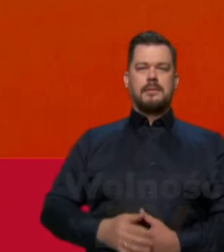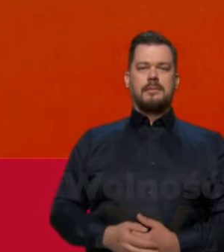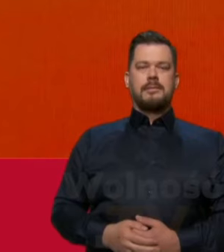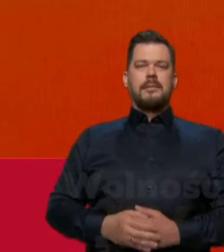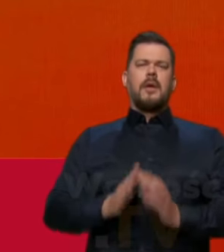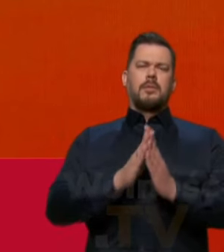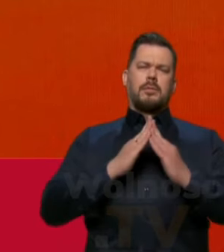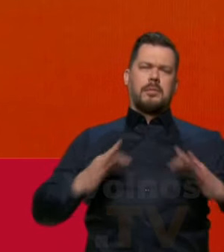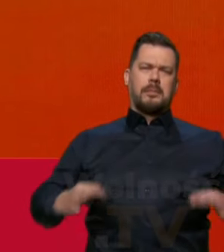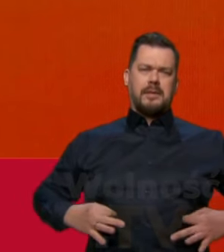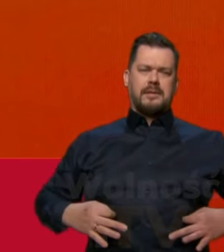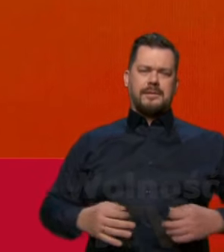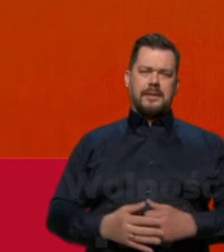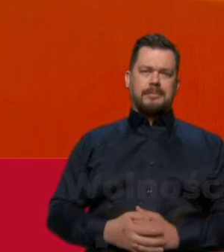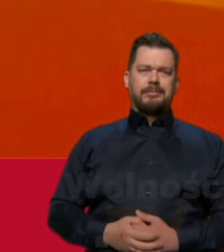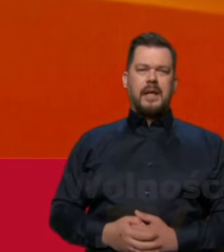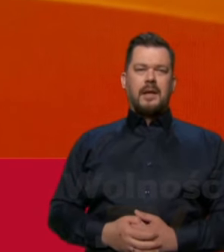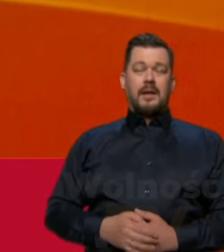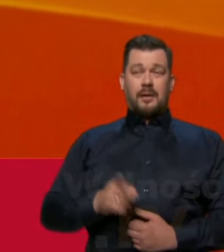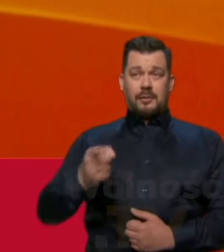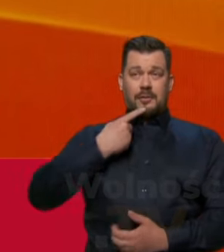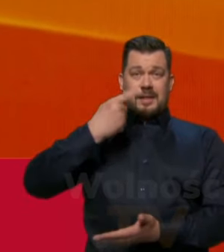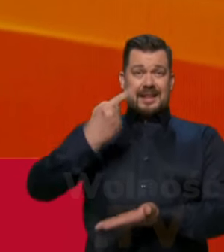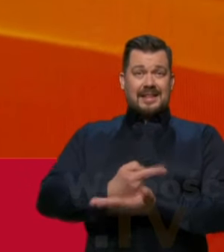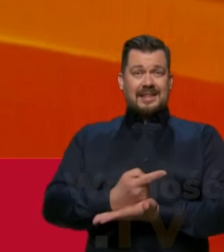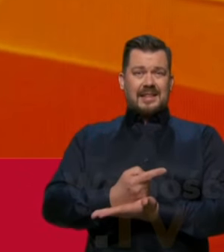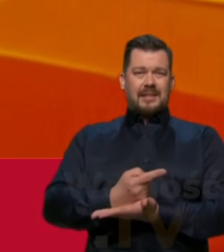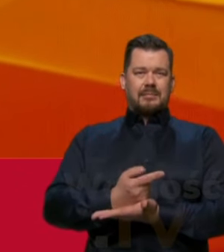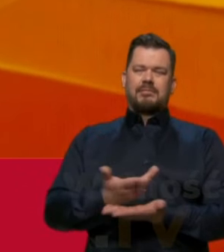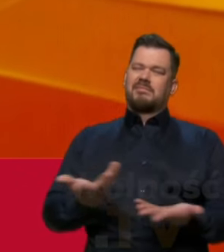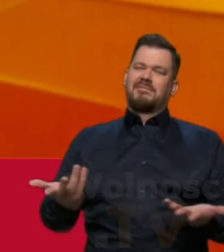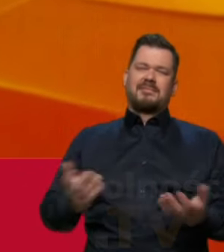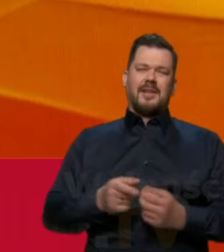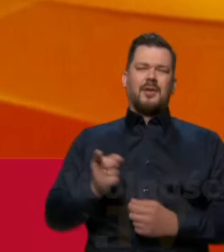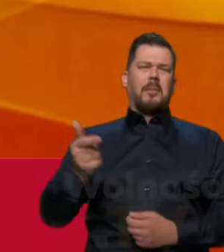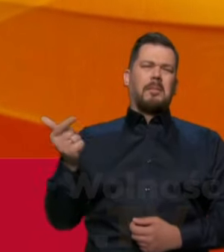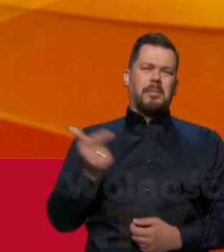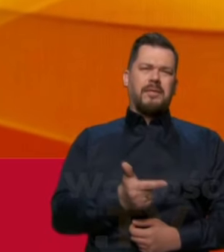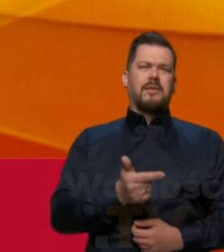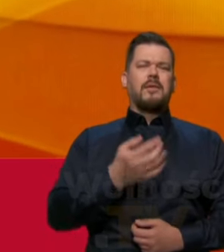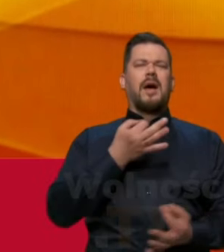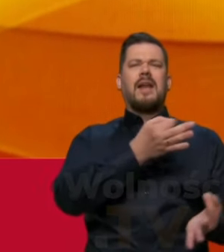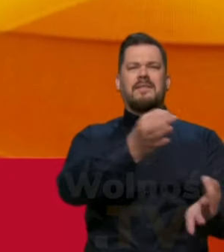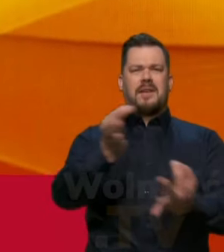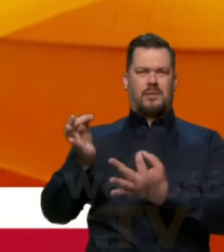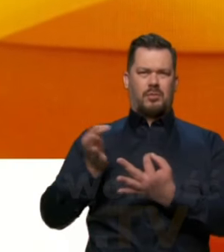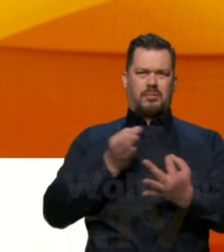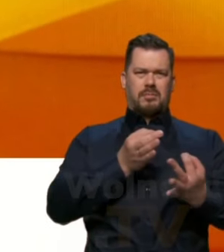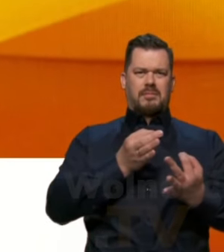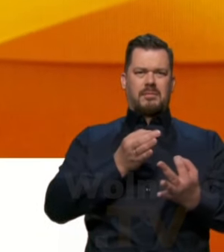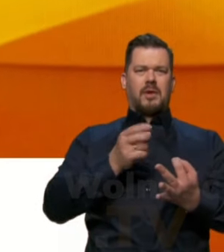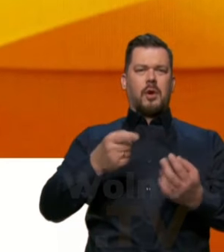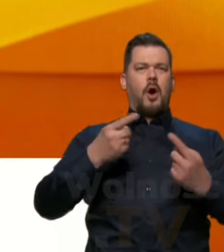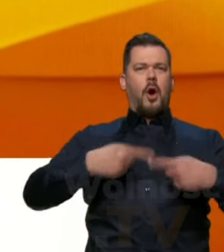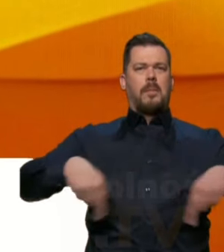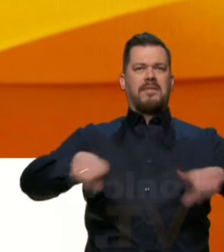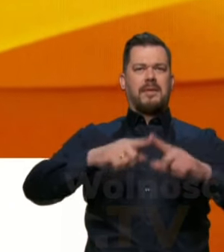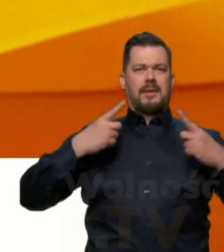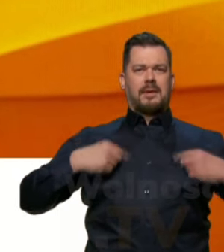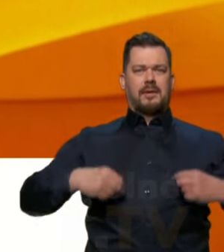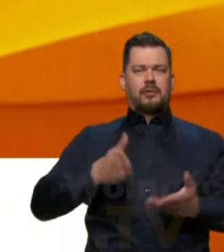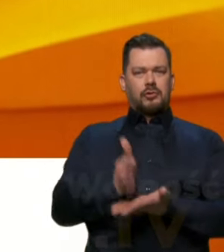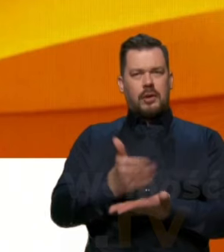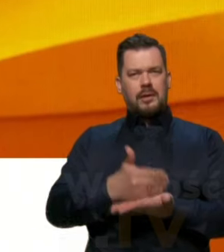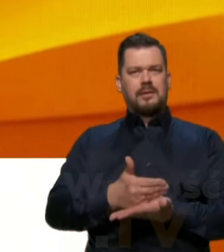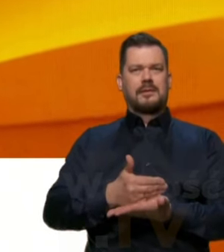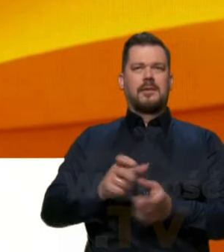Proszę państwa, ta decyzja powinna należeć do referendum zorganizowanym przez obywateli dzielnic i